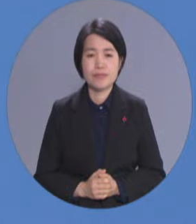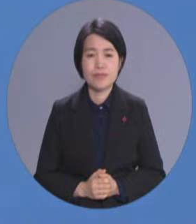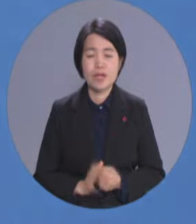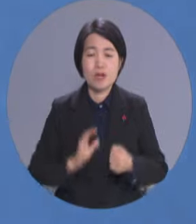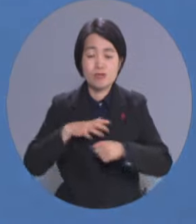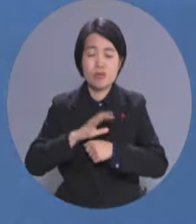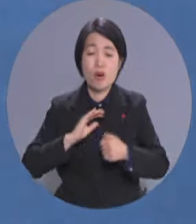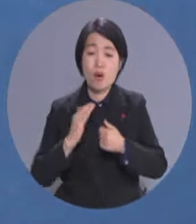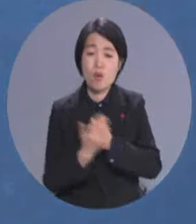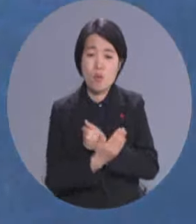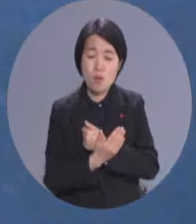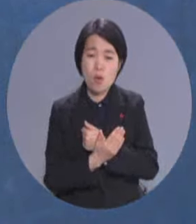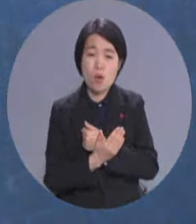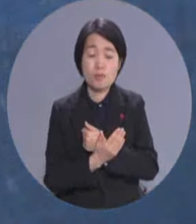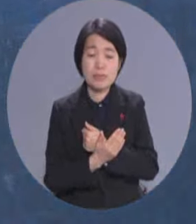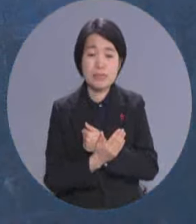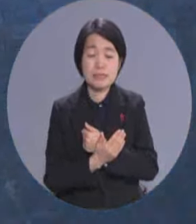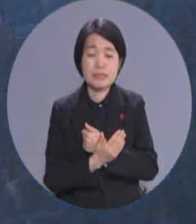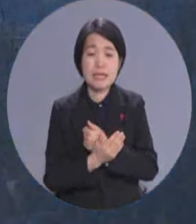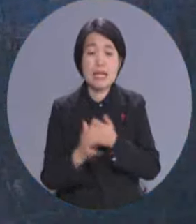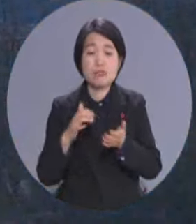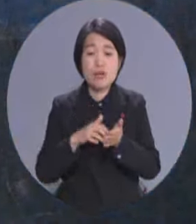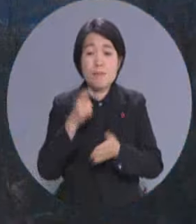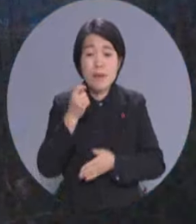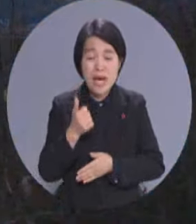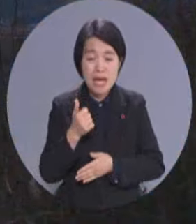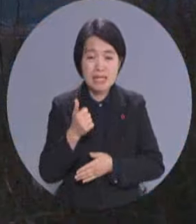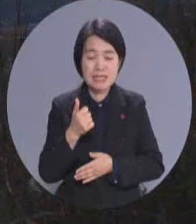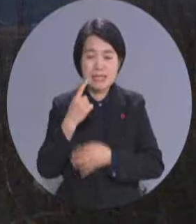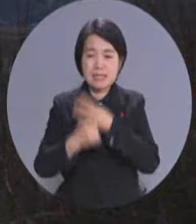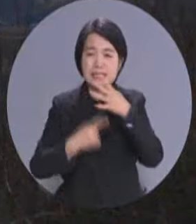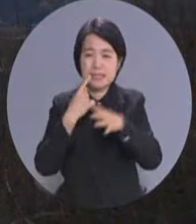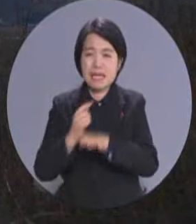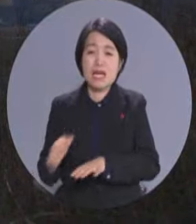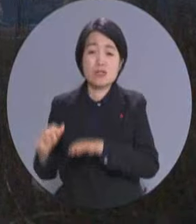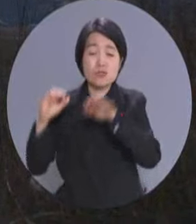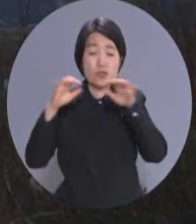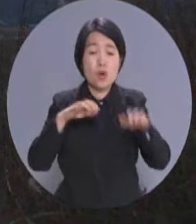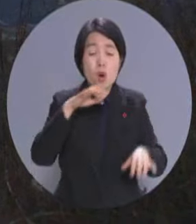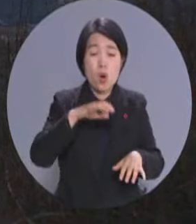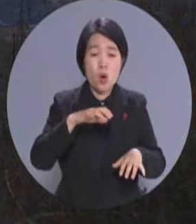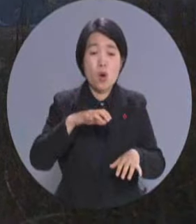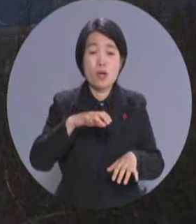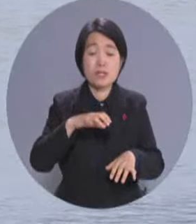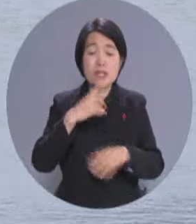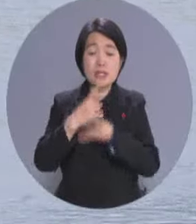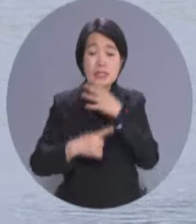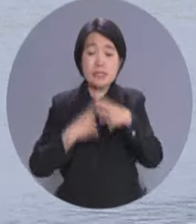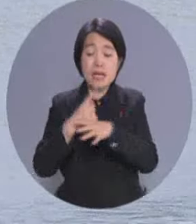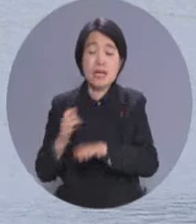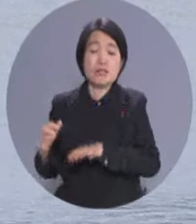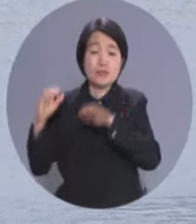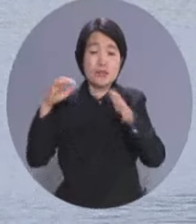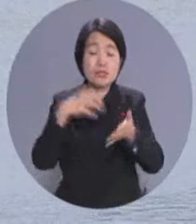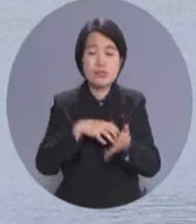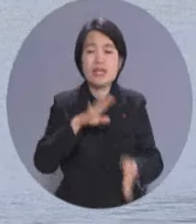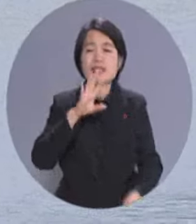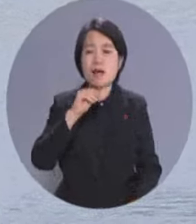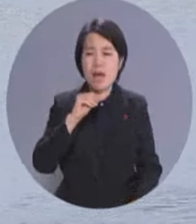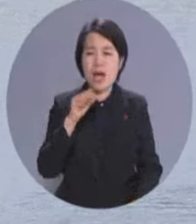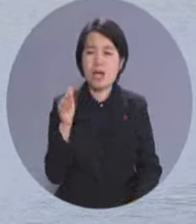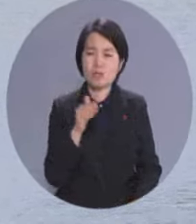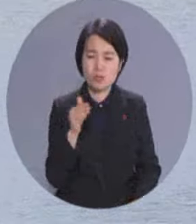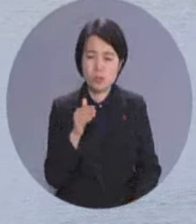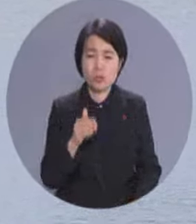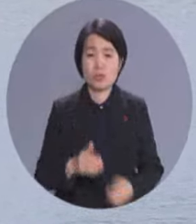국제적으로 보호받는 희귀 철새들의 월동지 순천만. 이곳 순천만 일원의 월동 철새들은 모두 4만여 개체에 이르고